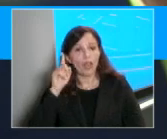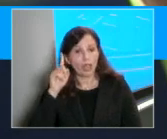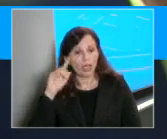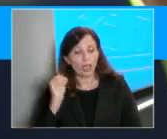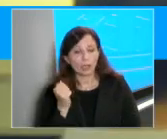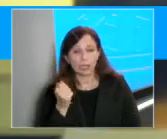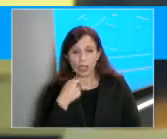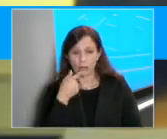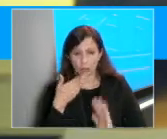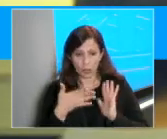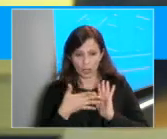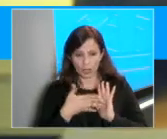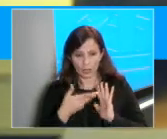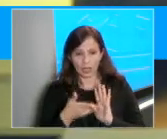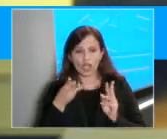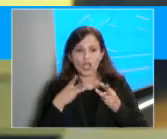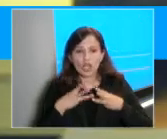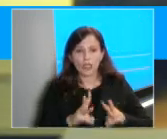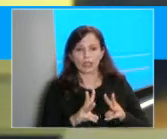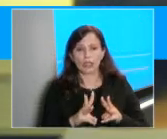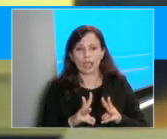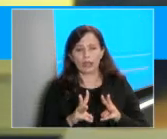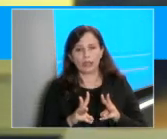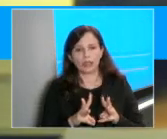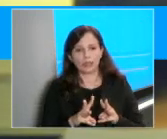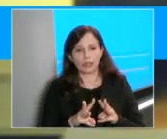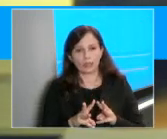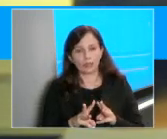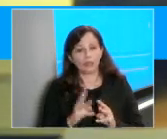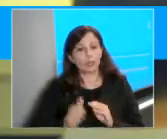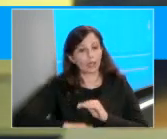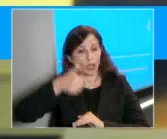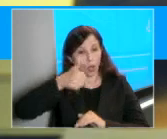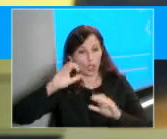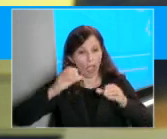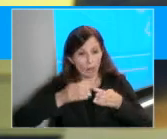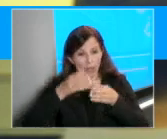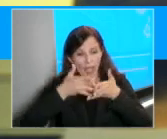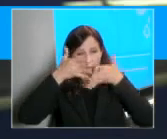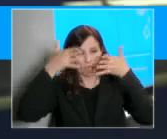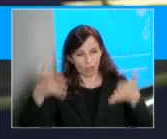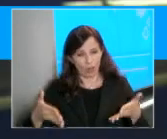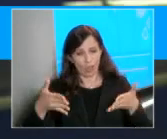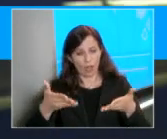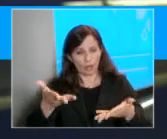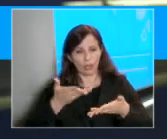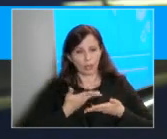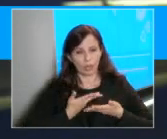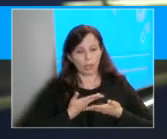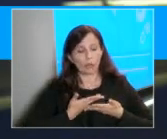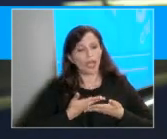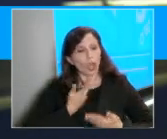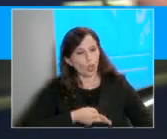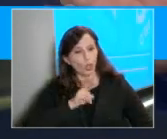ואתה מתכלל את הדבר הזה לכדי שיטה, שבמסגרתה, ראש המפלגה הגדולה ביותר מקבל את